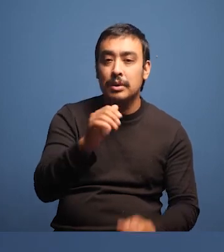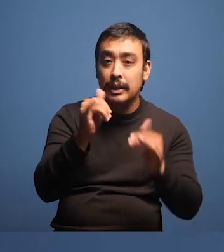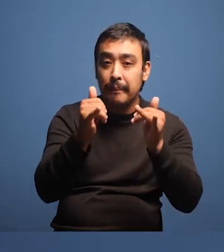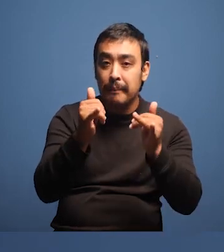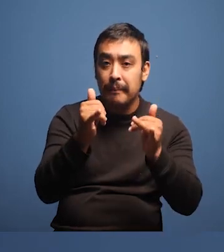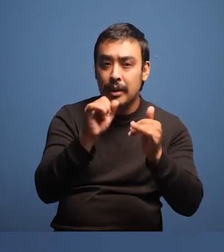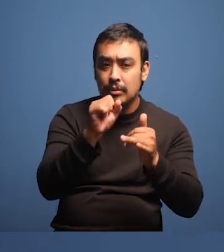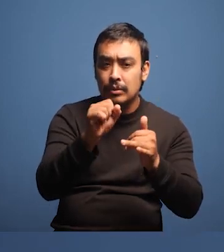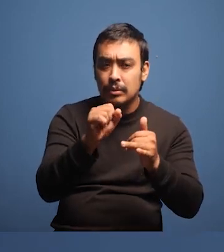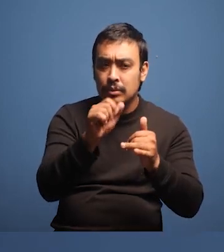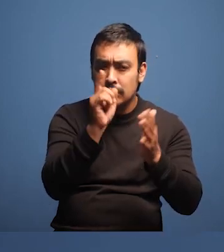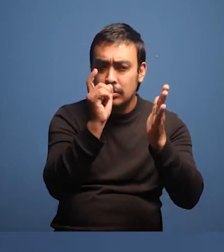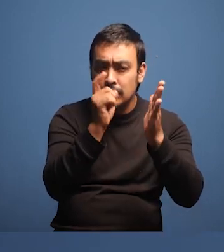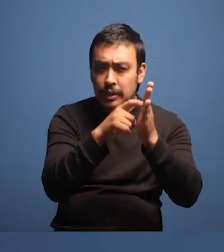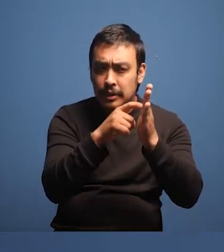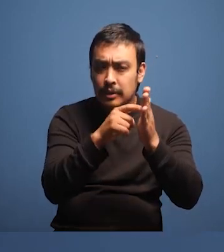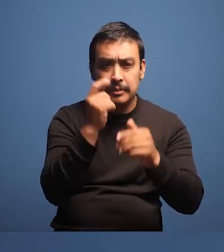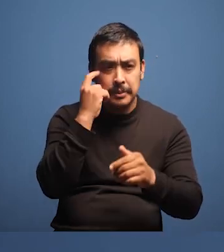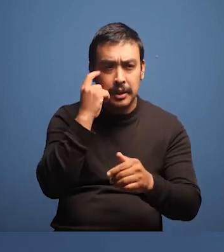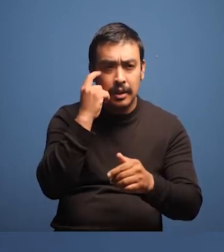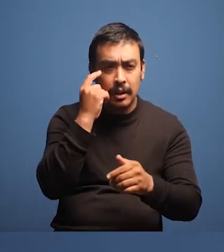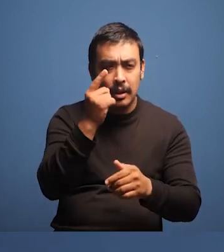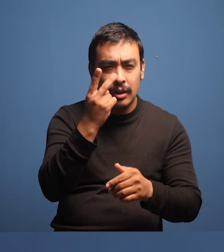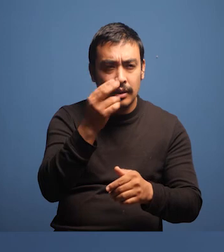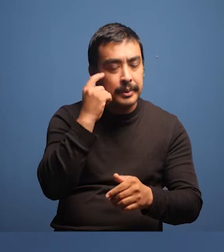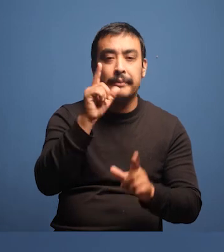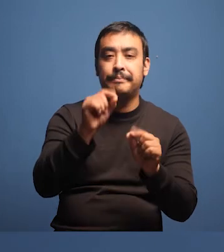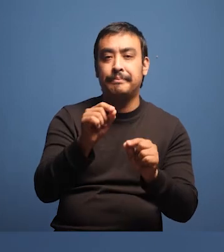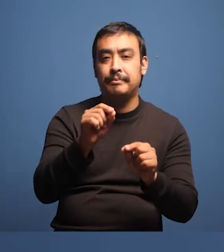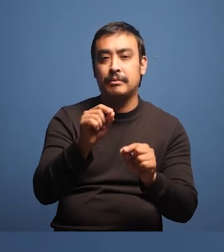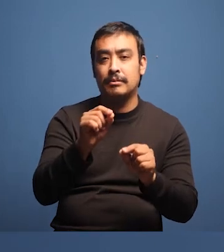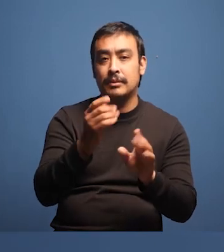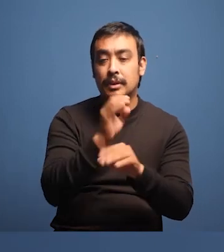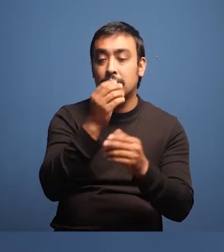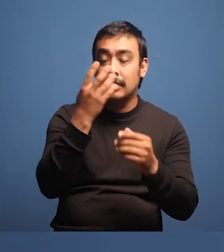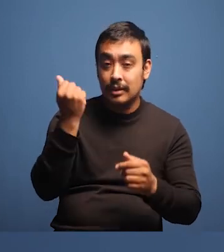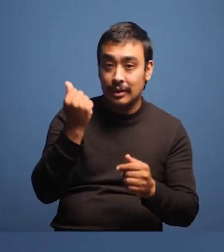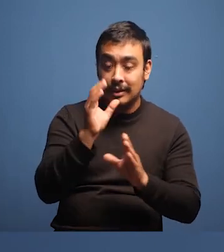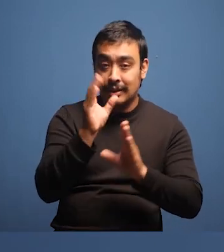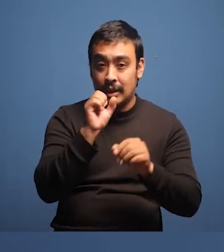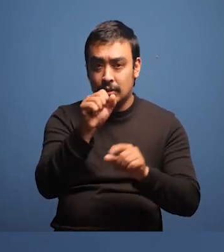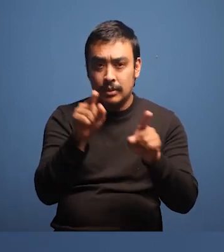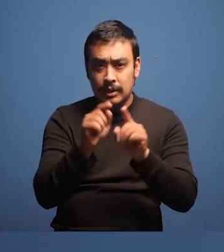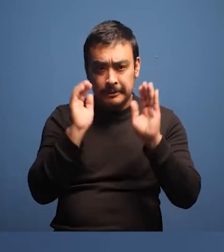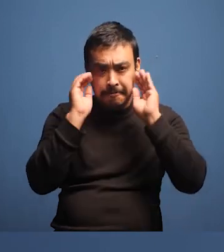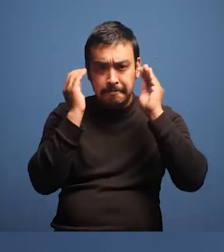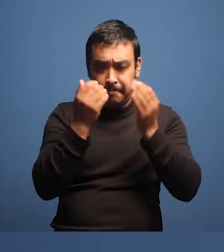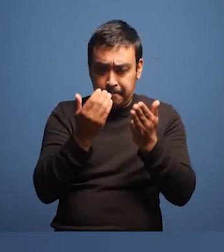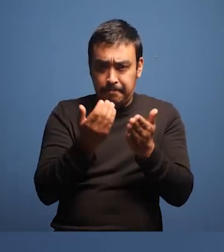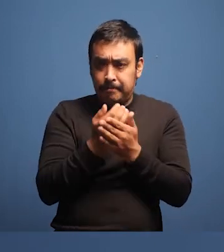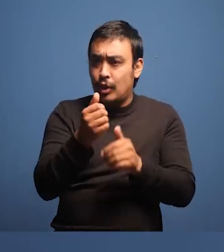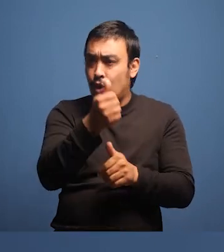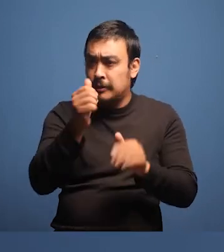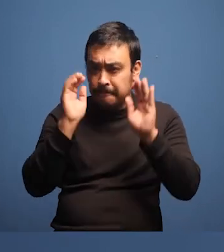कुनै पनि साइटहरू क्लिक गर्नुहुँदा पनि थिङ्क ट्वाइस है। र मैले अघि भन्न छुट्याएको होला इफ तपाईँले आफू पनि सेफ हुन चाहनुहुन्छ र अरूलाई पनि सेफ